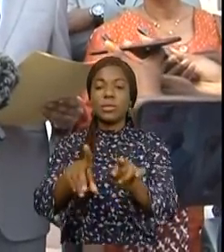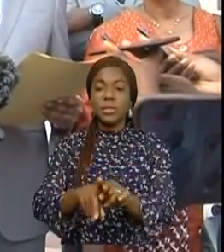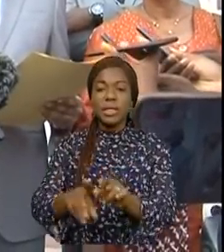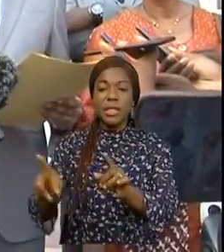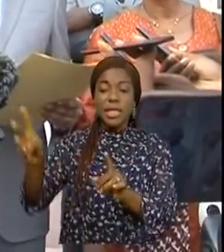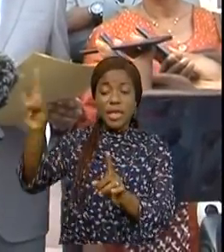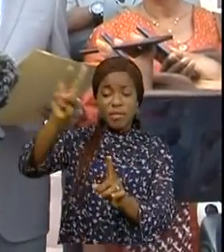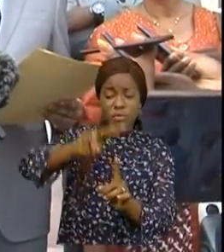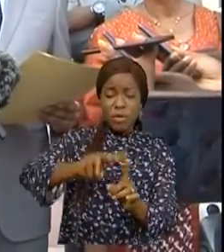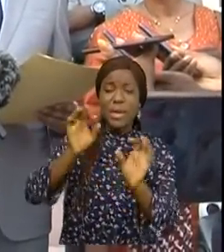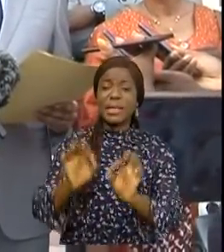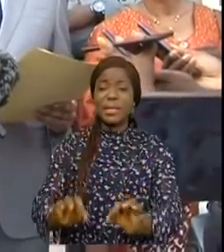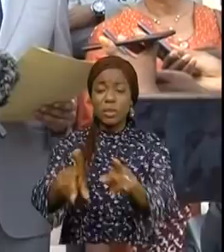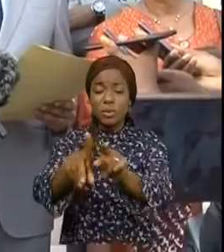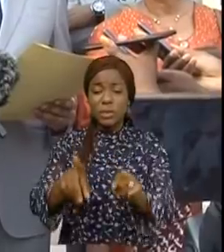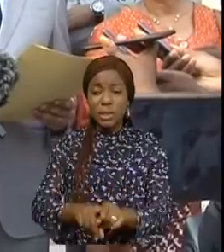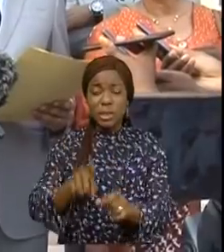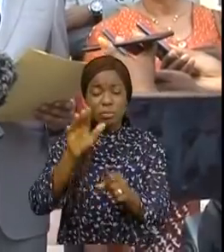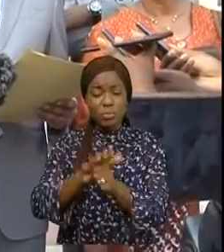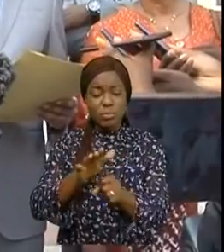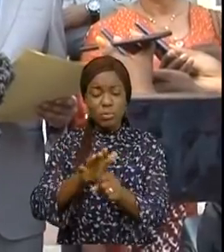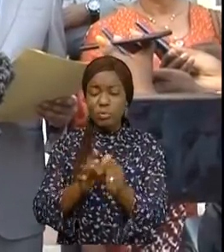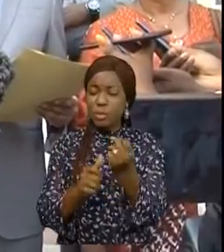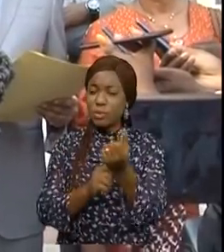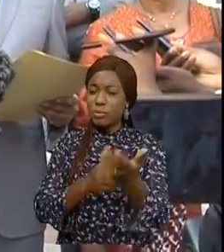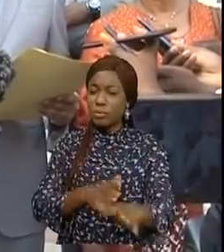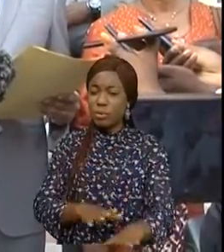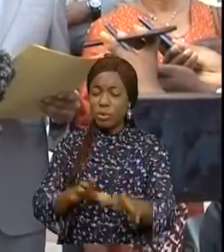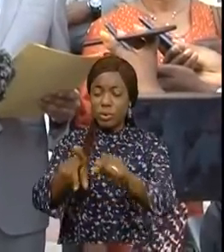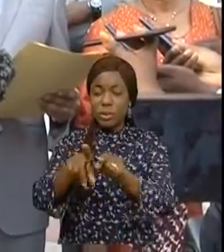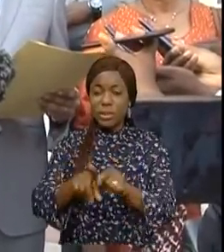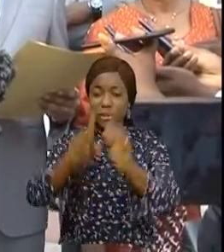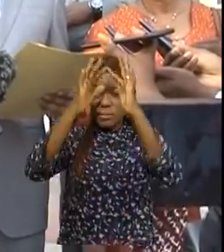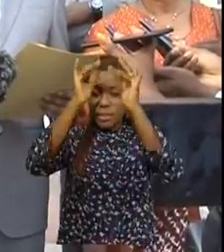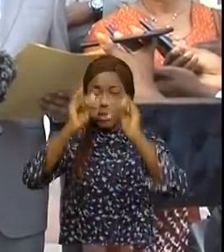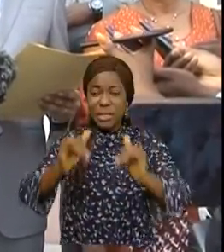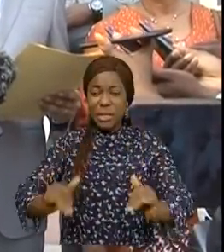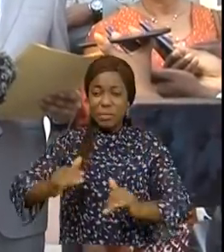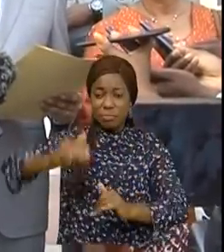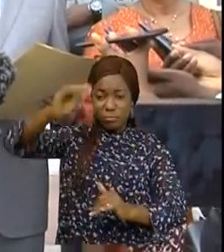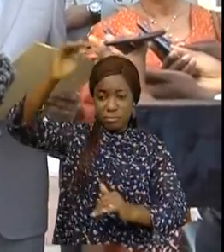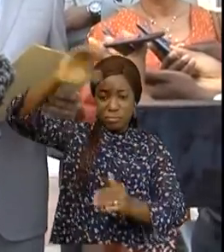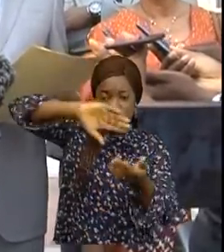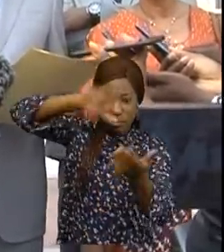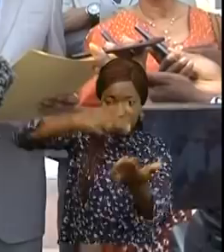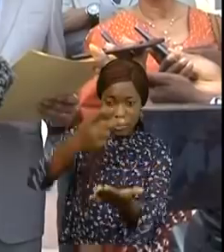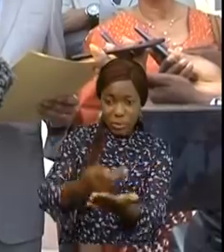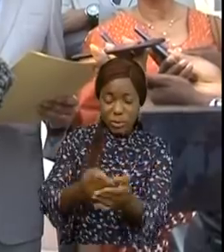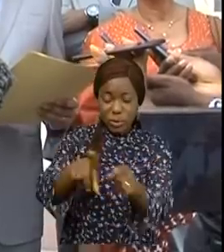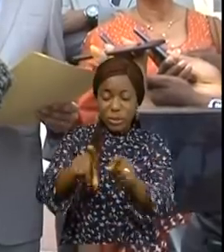la terre, ainsi conduisant à l'écroulement des immeubles, des fissures, la panique